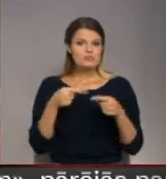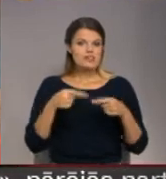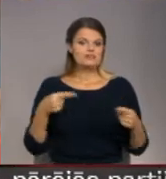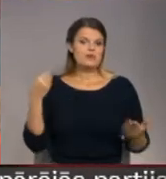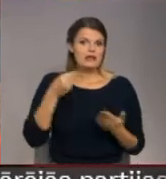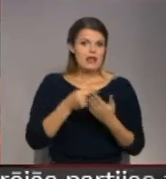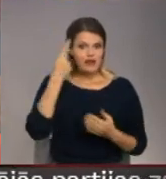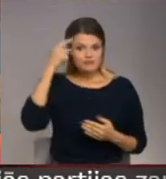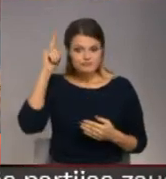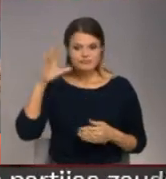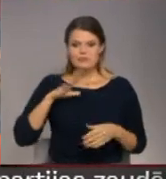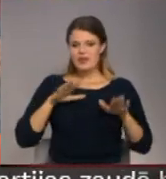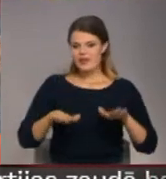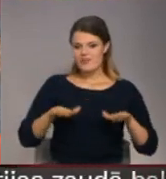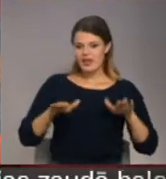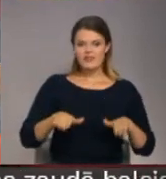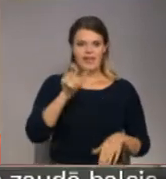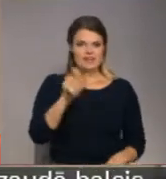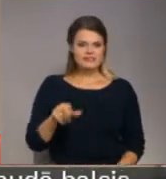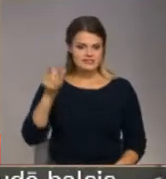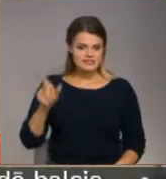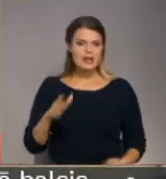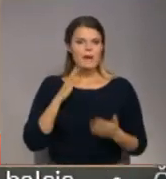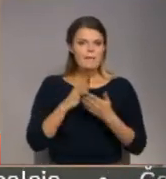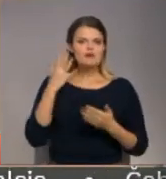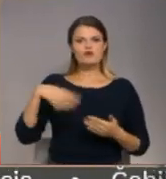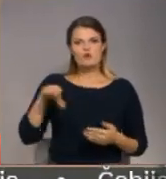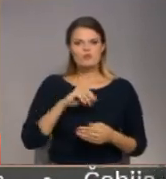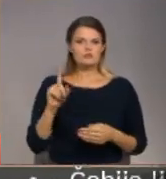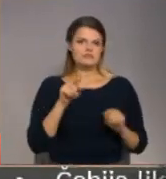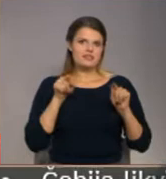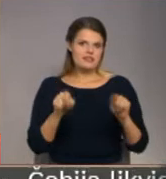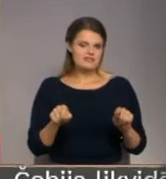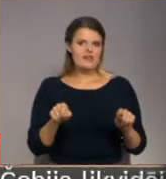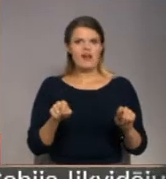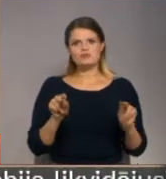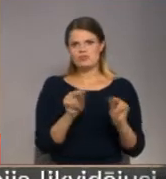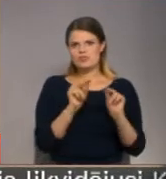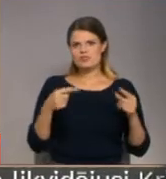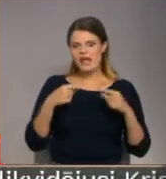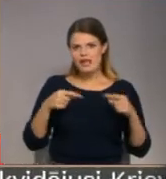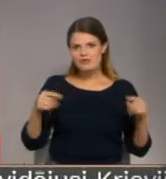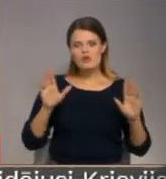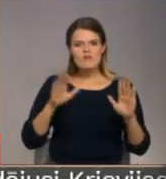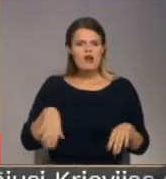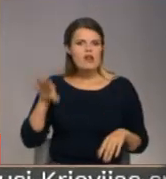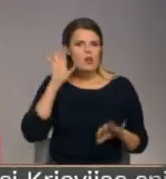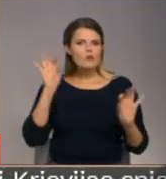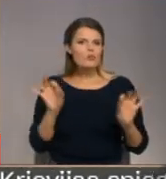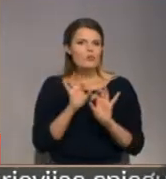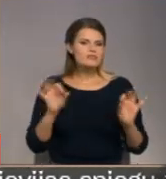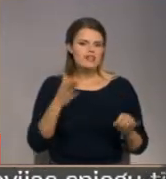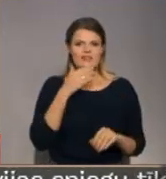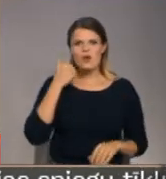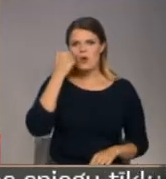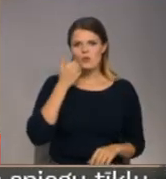iegādes iniciatori bijuši vietējie iedzīvotāji. Beidzot, mums ir tāds instruments, kurā var klausīties mūziku un nav